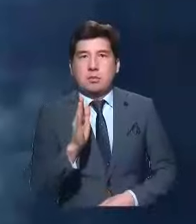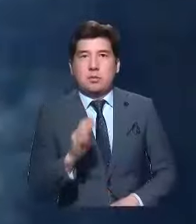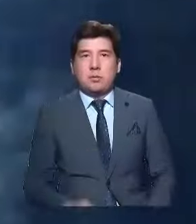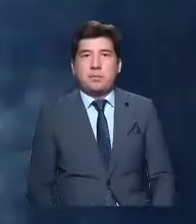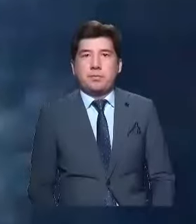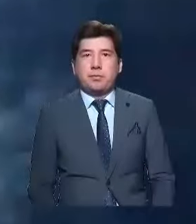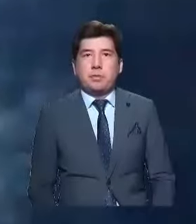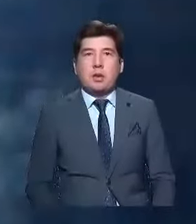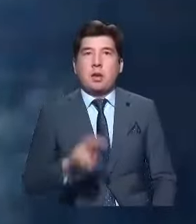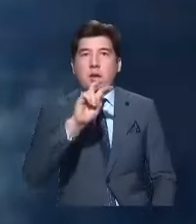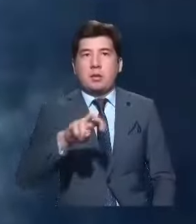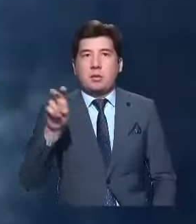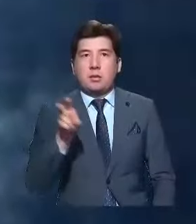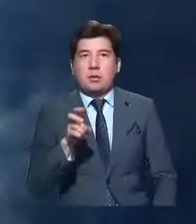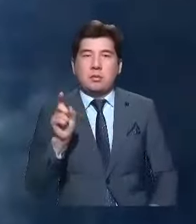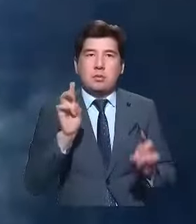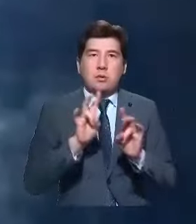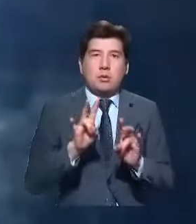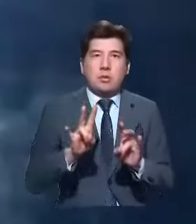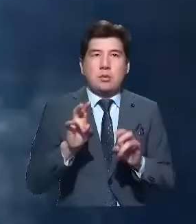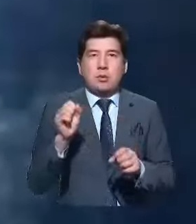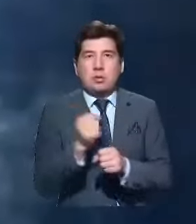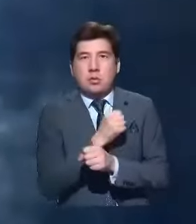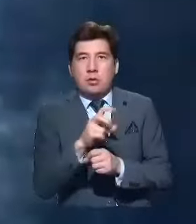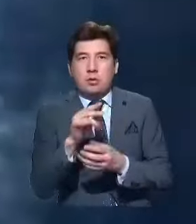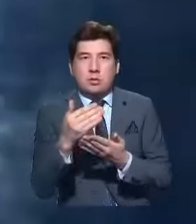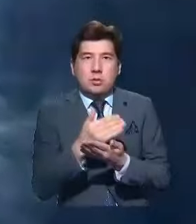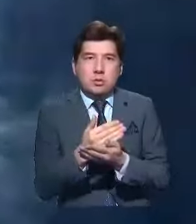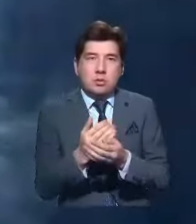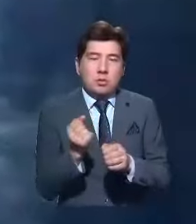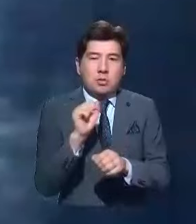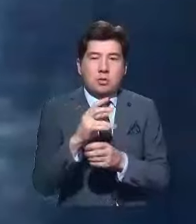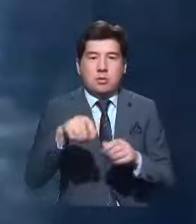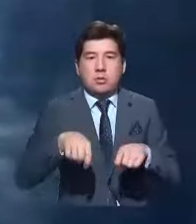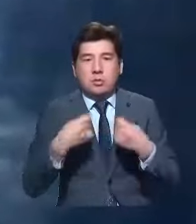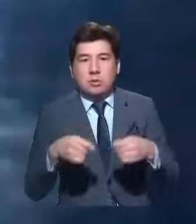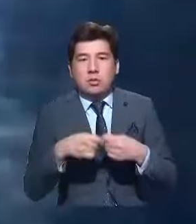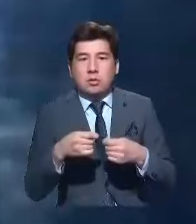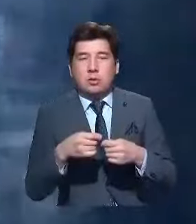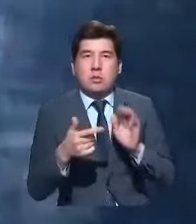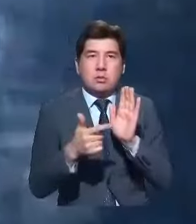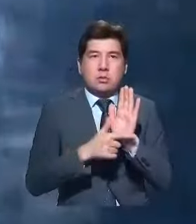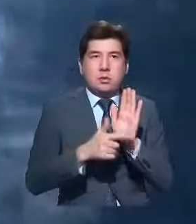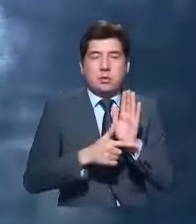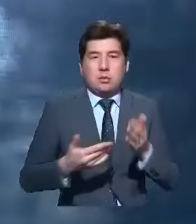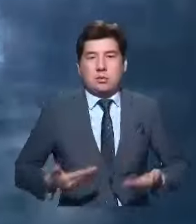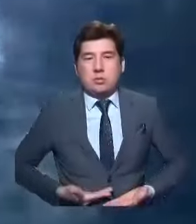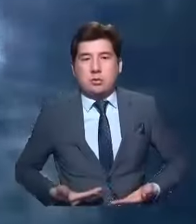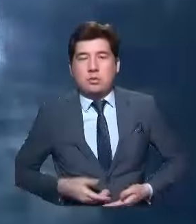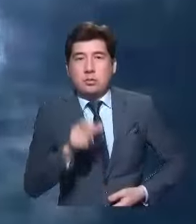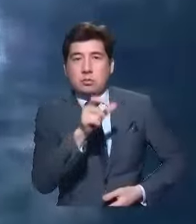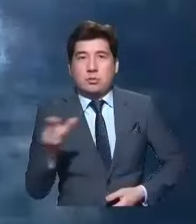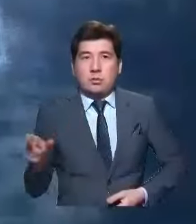Бишкек замерзает после аварии на ТЭЦ. 60 тысяч квартир и 70% горожан остались без тепла и горячей воды.